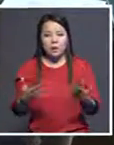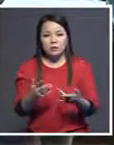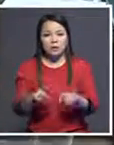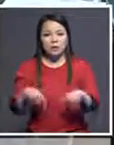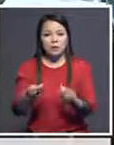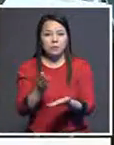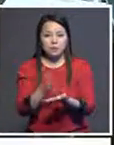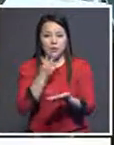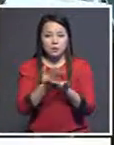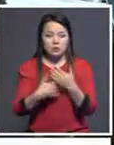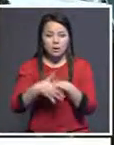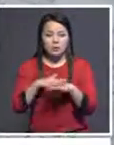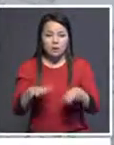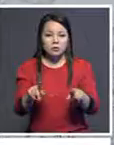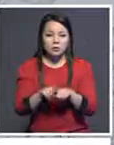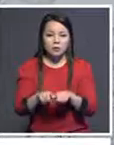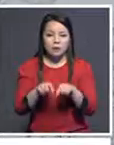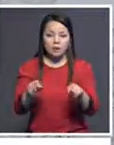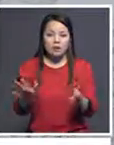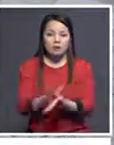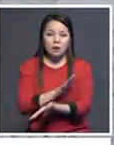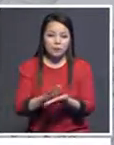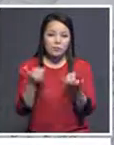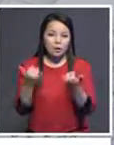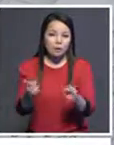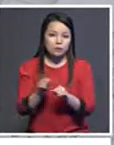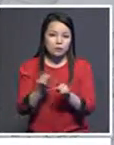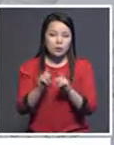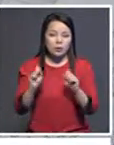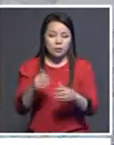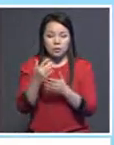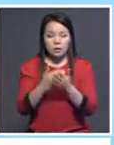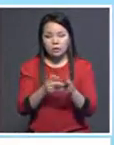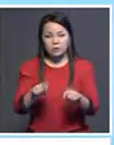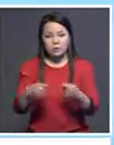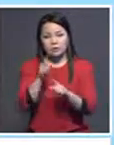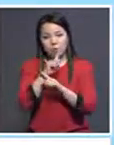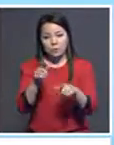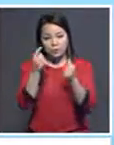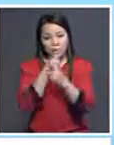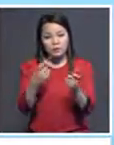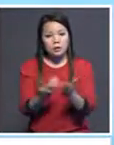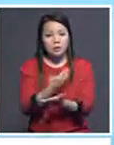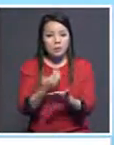мен арнайы мемлекеттік органдарға бөлінетін тегін оқу мүмкіндігі бұл тізімге кірмейді. Барлық ақпарат